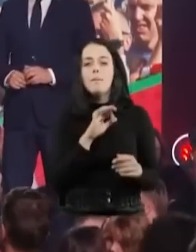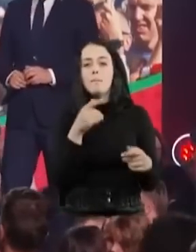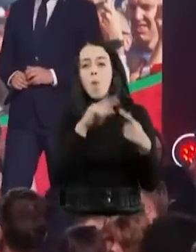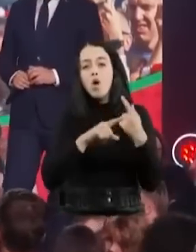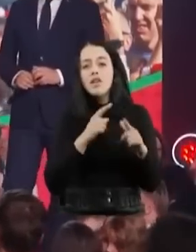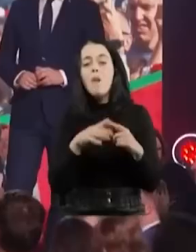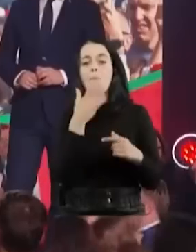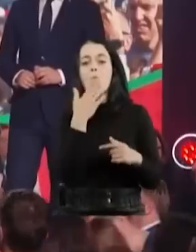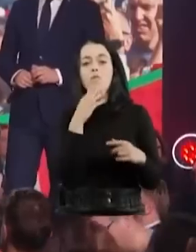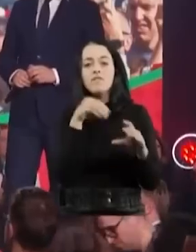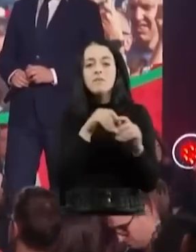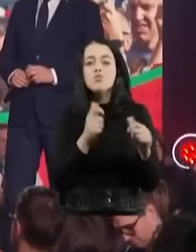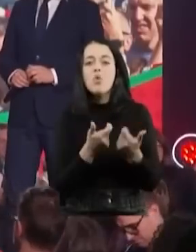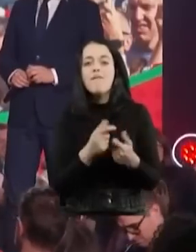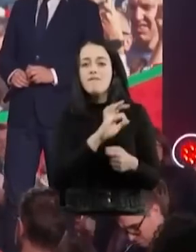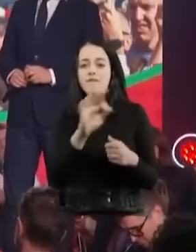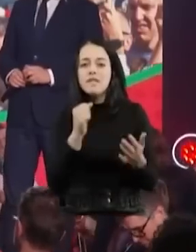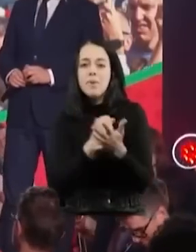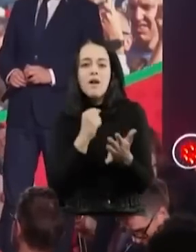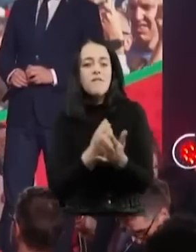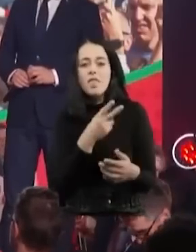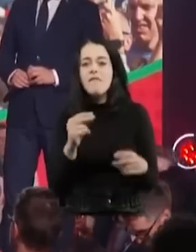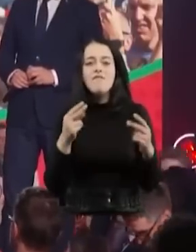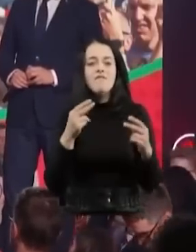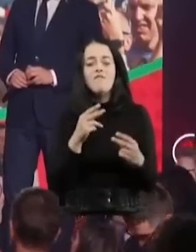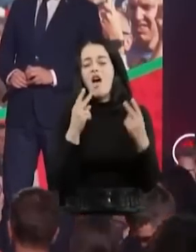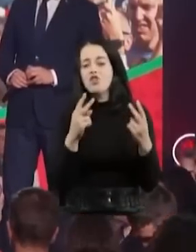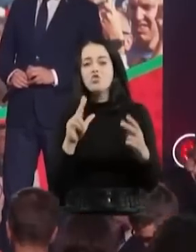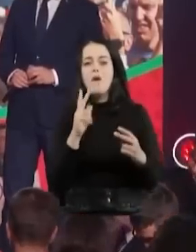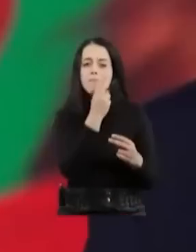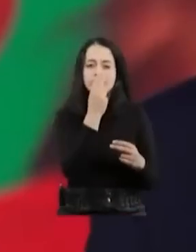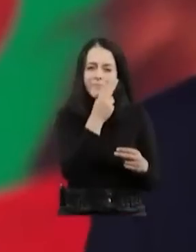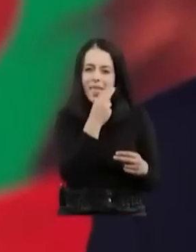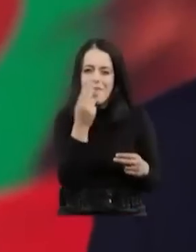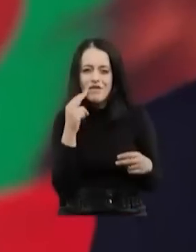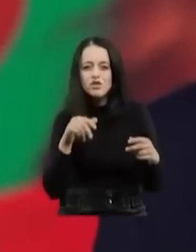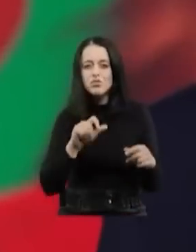wszystkiego nie wszyscy rodacy jeszcze zdają sobie sprawę. Zresztą taki rząd